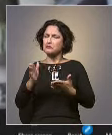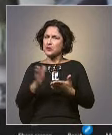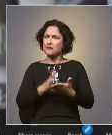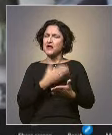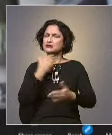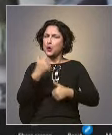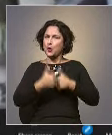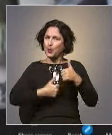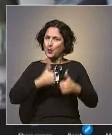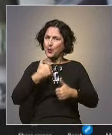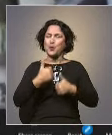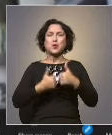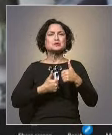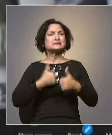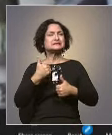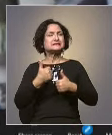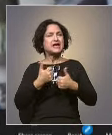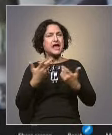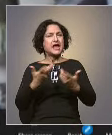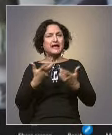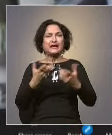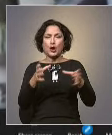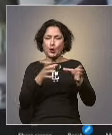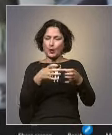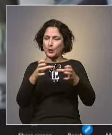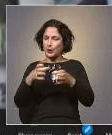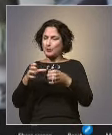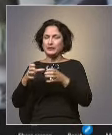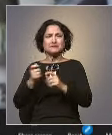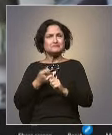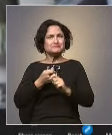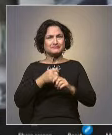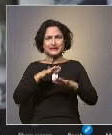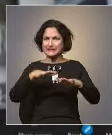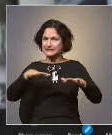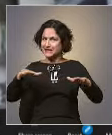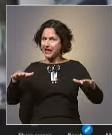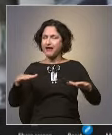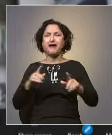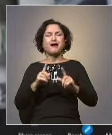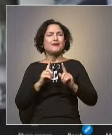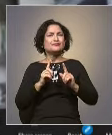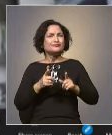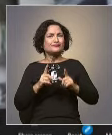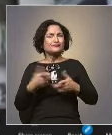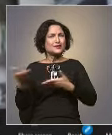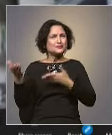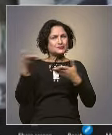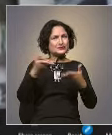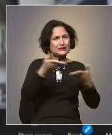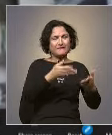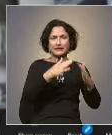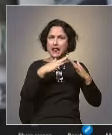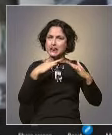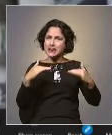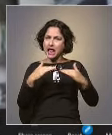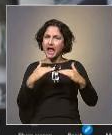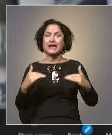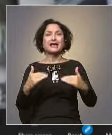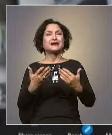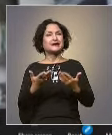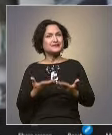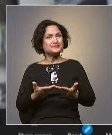доста по-големи групи от деца. Вече имаме над 1000 български деца, които са посетили лагера през тези години.